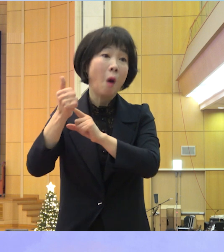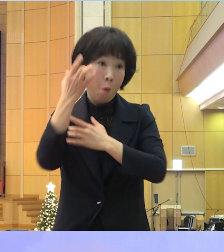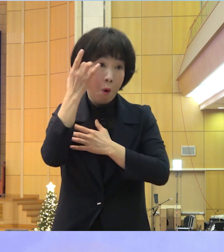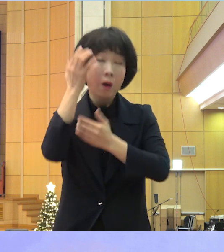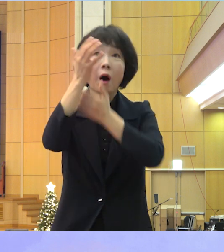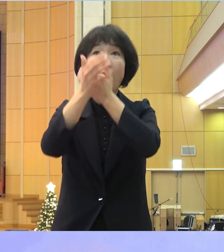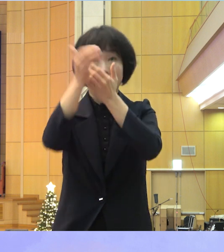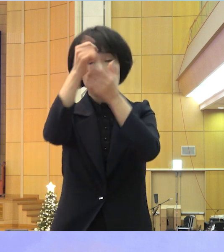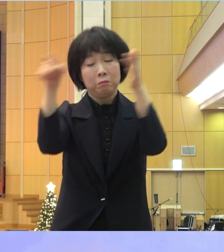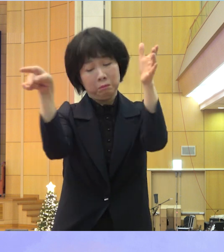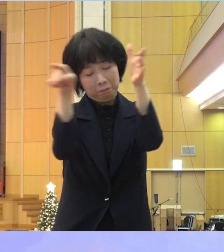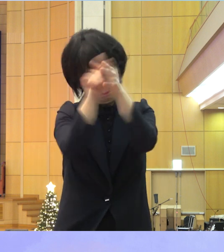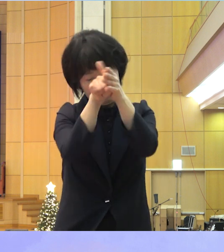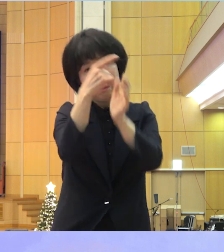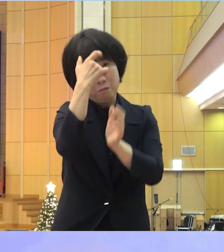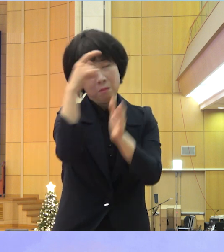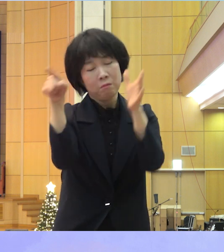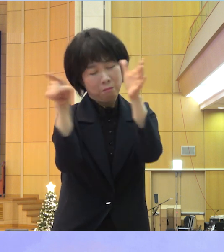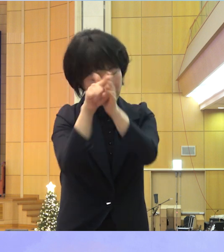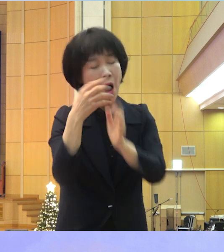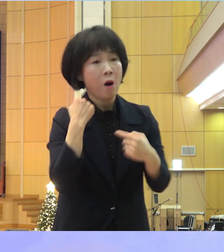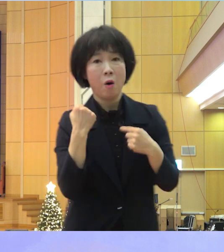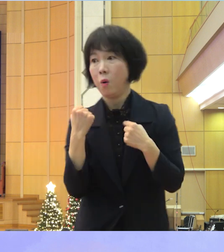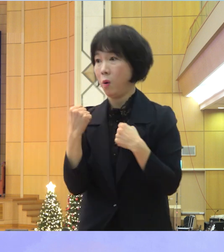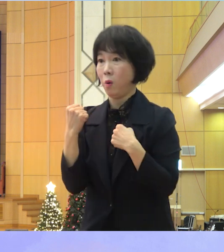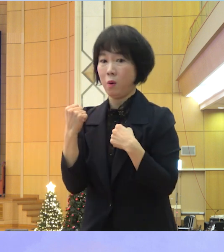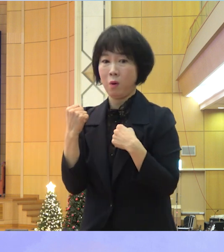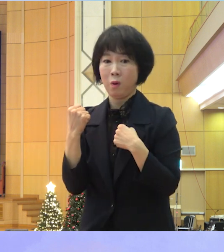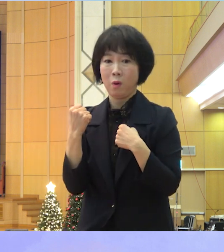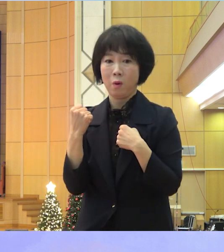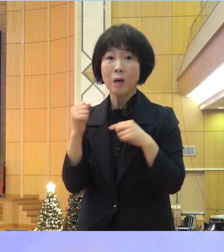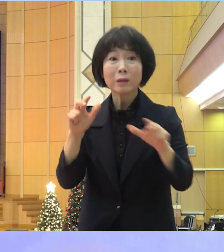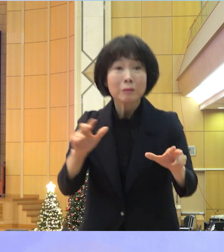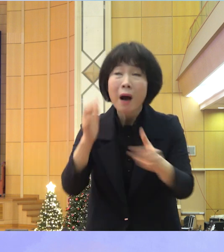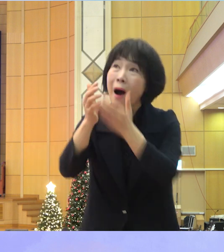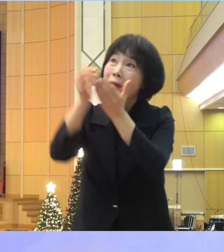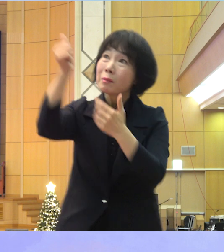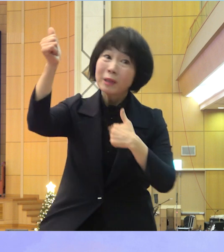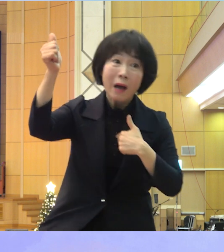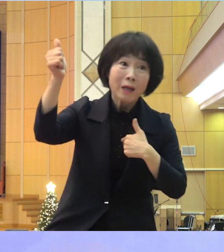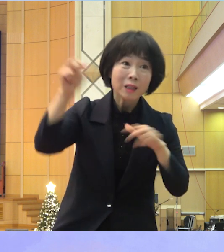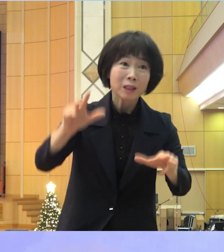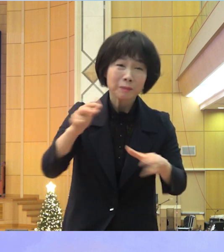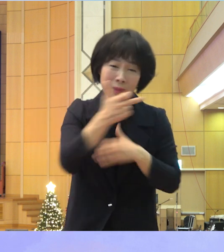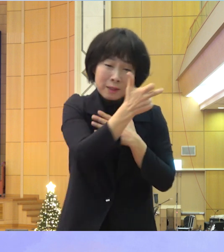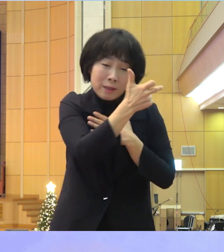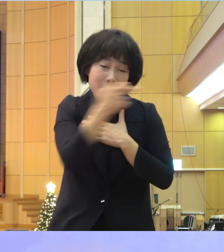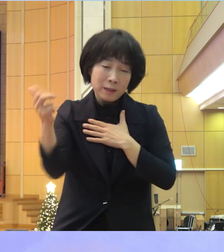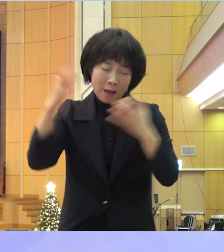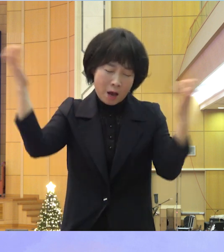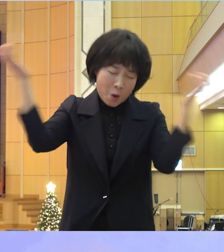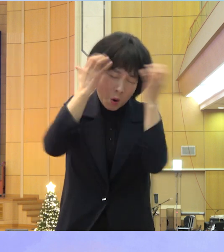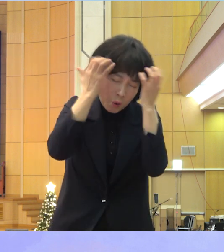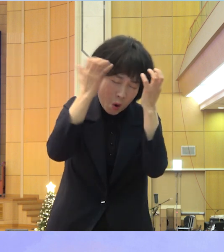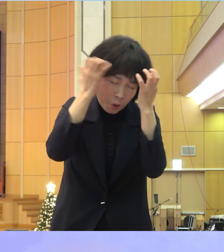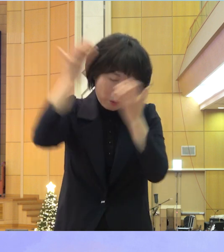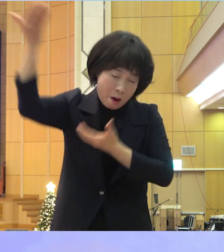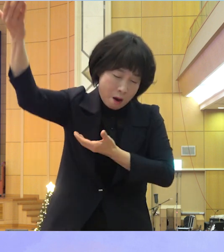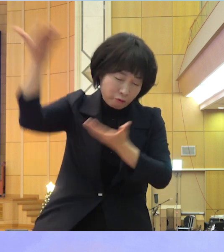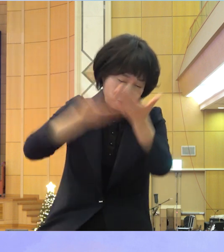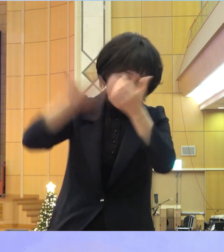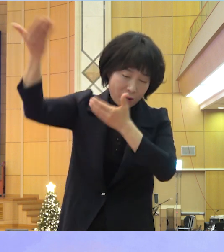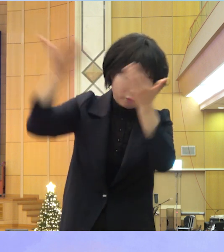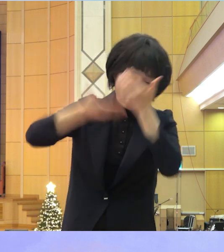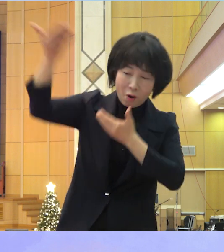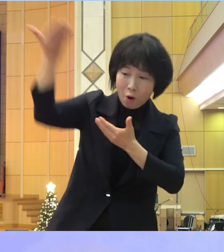믿는 사람인데 지금 방금 말 때 나에게 이렇게 죽을 수밖에 없는 이 큰 고통이 다가온